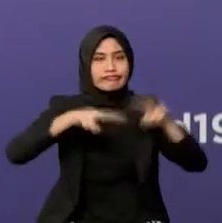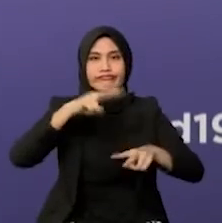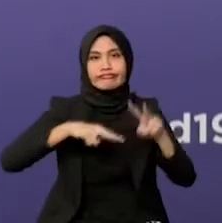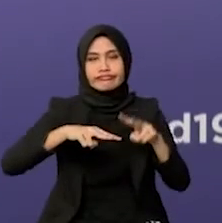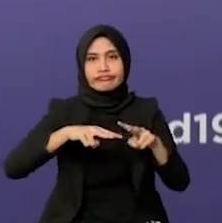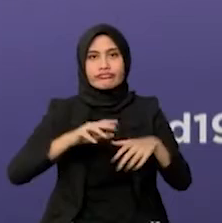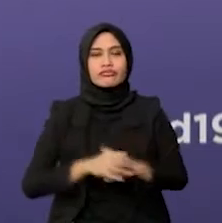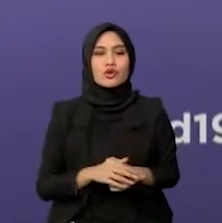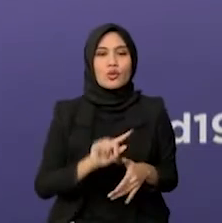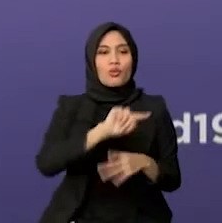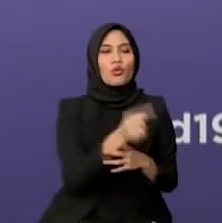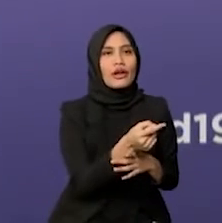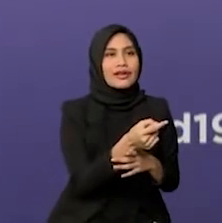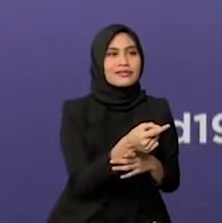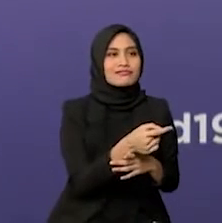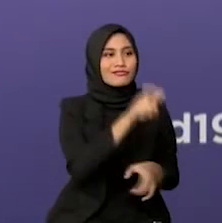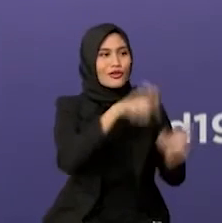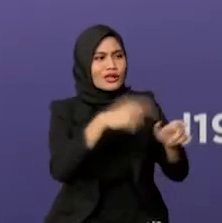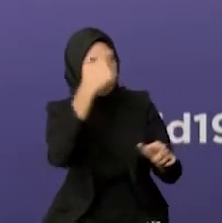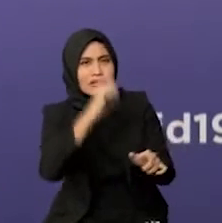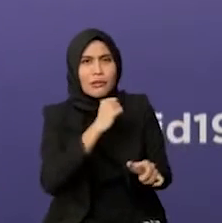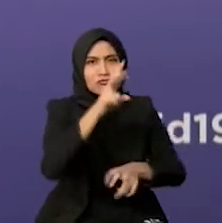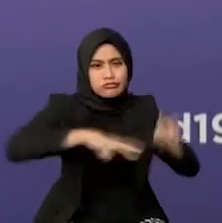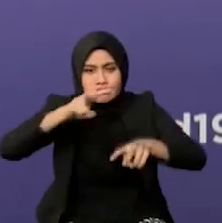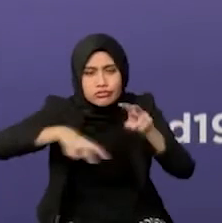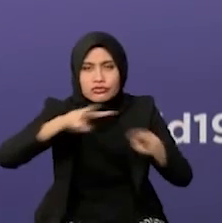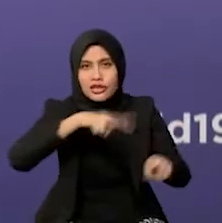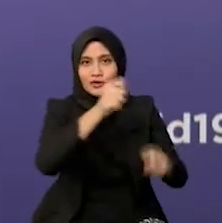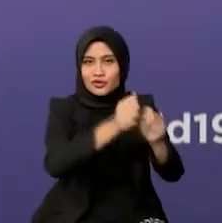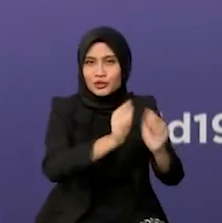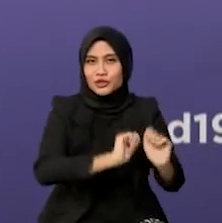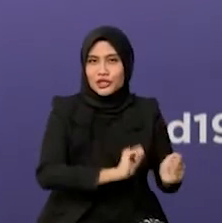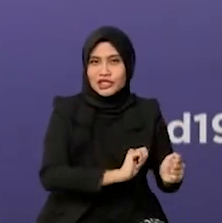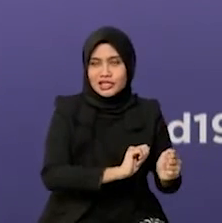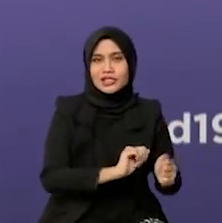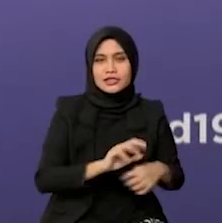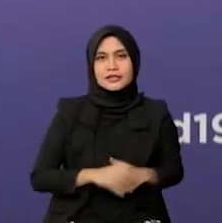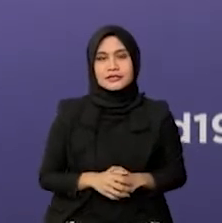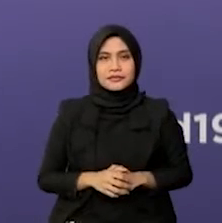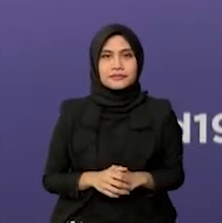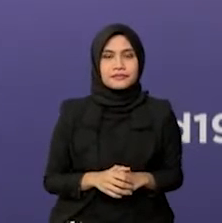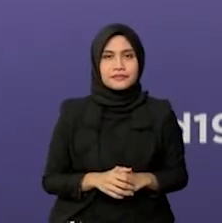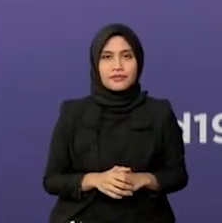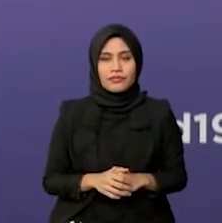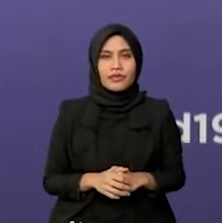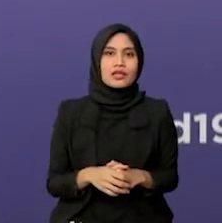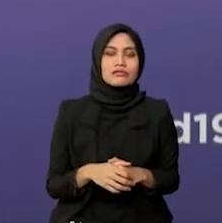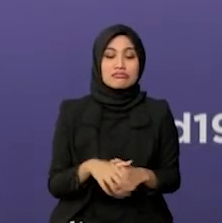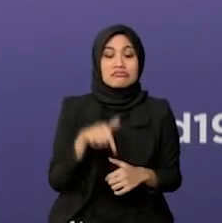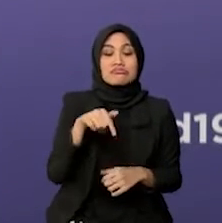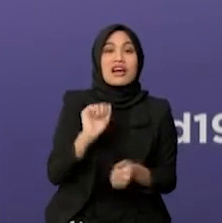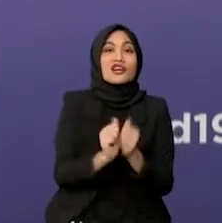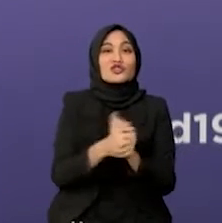dari skrining dari tracing yang dilaksanakan secara agresif dan kemudian penambahan